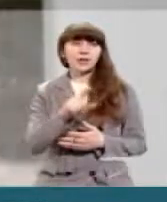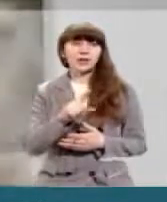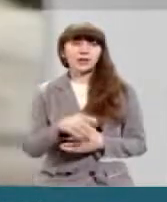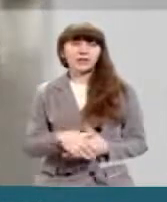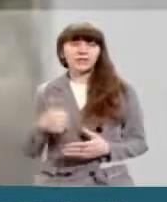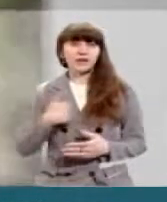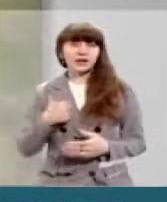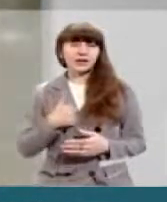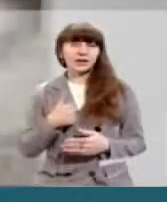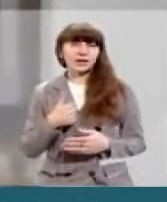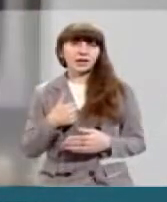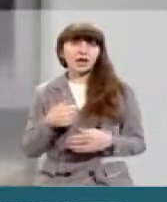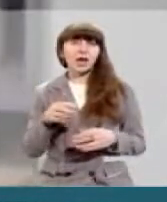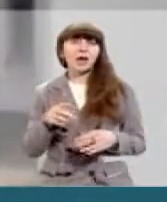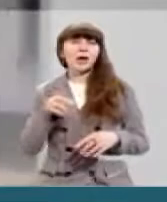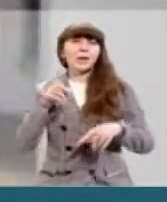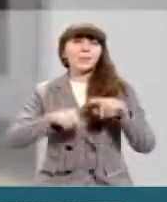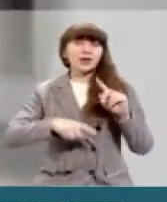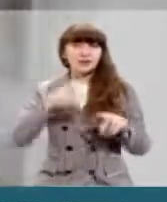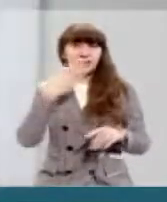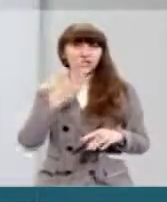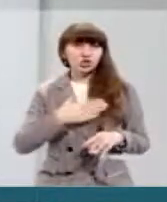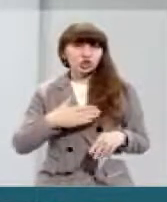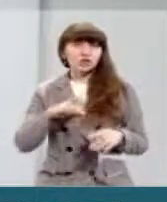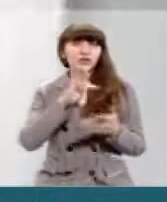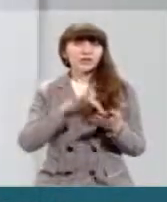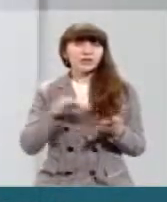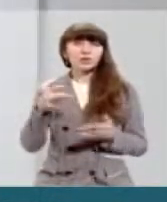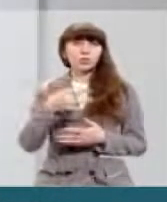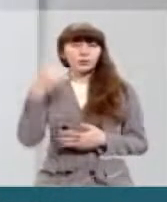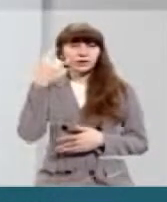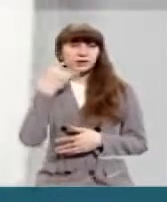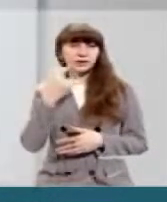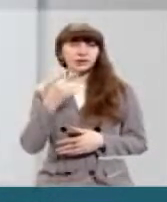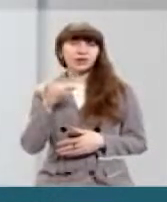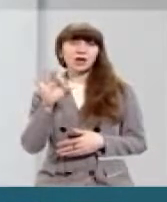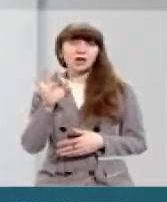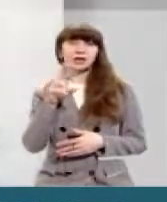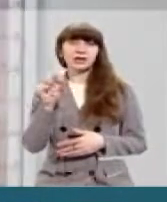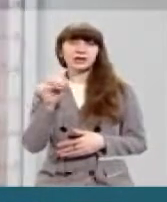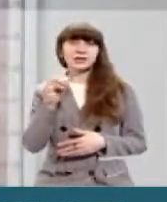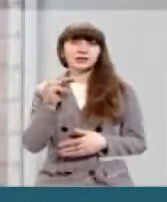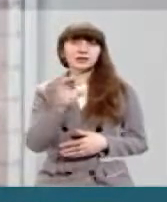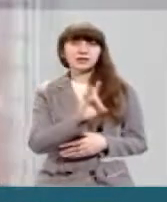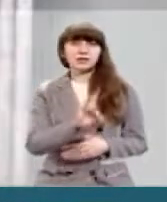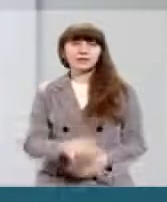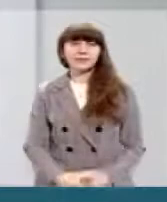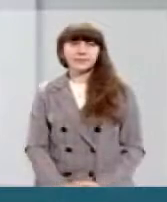қойылды. Іс-шара шекара қызмет ансамблінің Қазақстан Республикасы қарулы күштері ұлттық әскери патриоттық орталығының